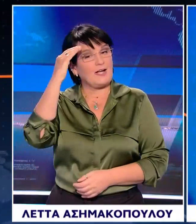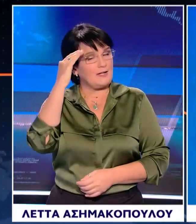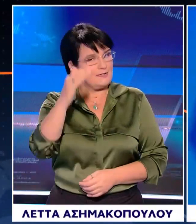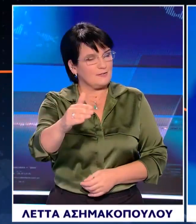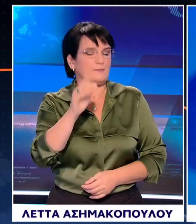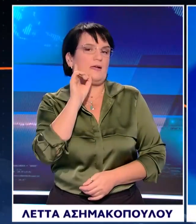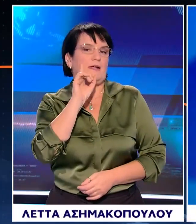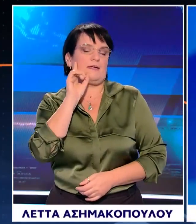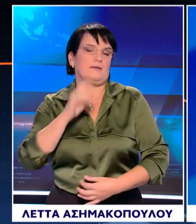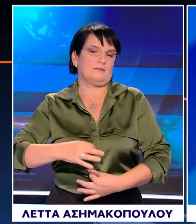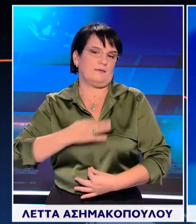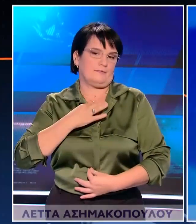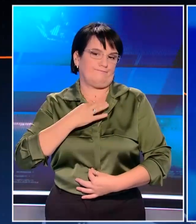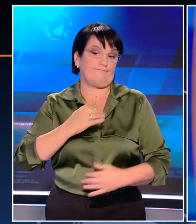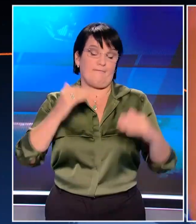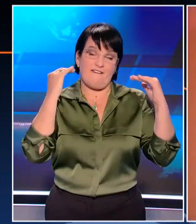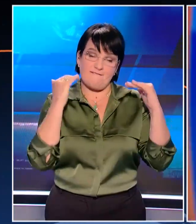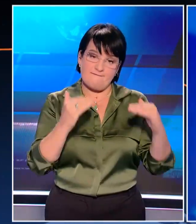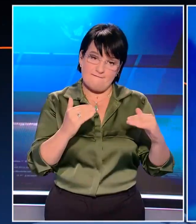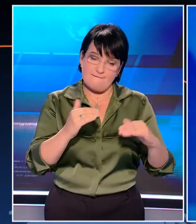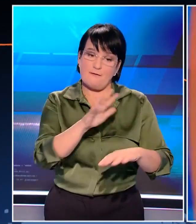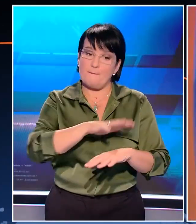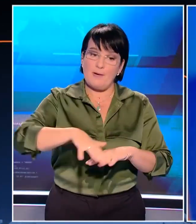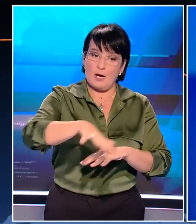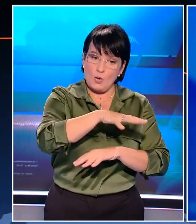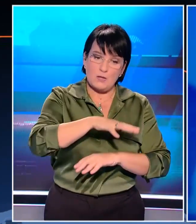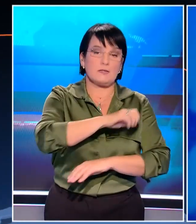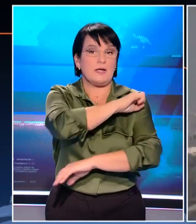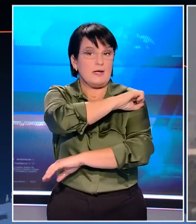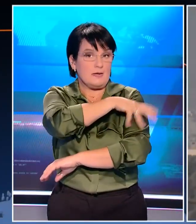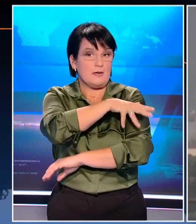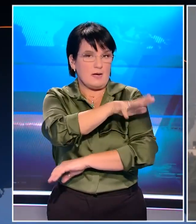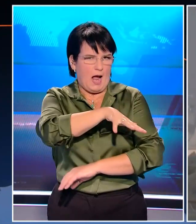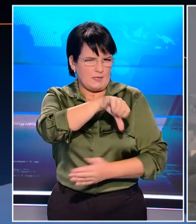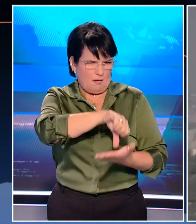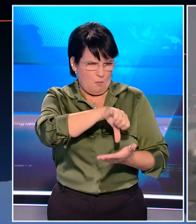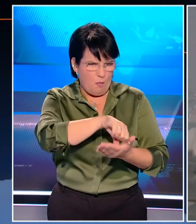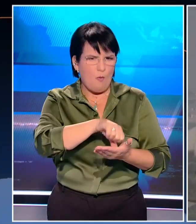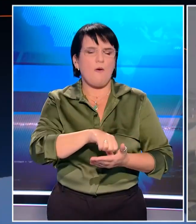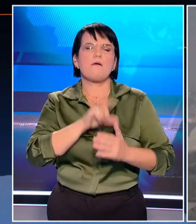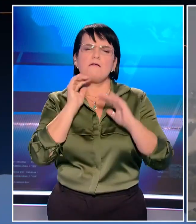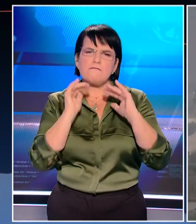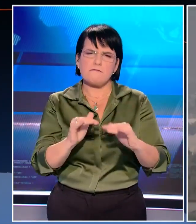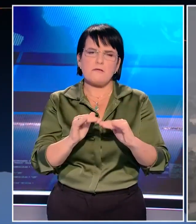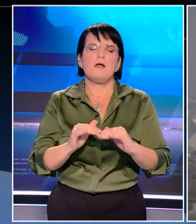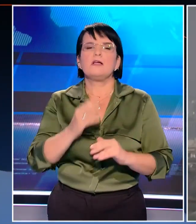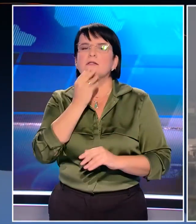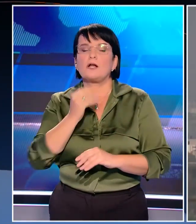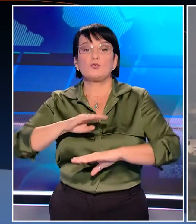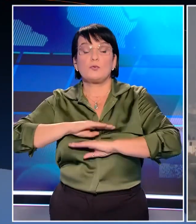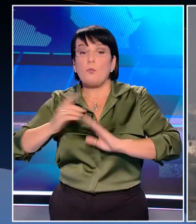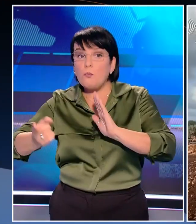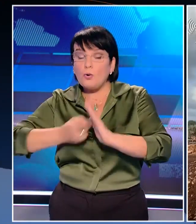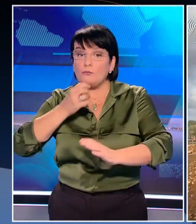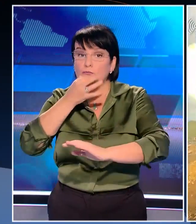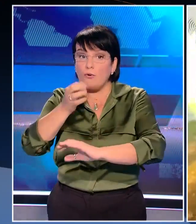Κυρίες και κύριοι, καλησπέρα σας. Με αμύωτη ένταση συνεχίζονται οι μάχες στη λωρίδα της Γάζας, με τον Ισραηλινό στρατό να ανακοινώνει για πρώτη